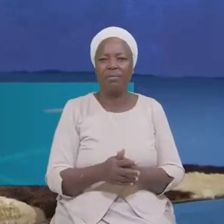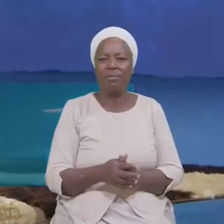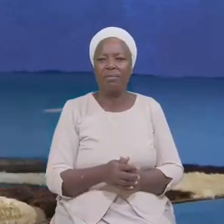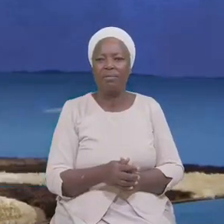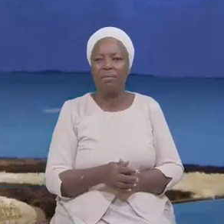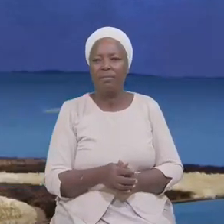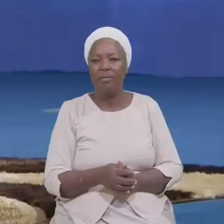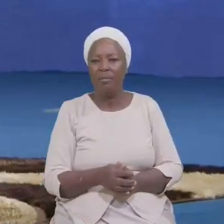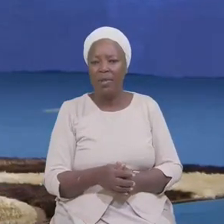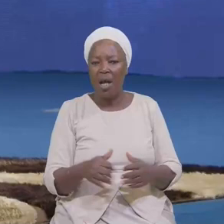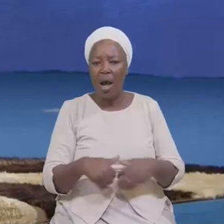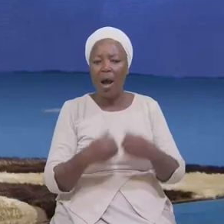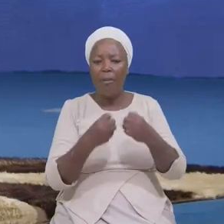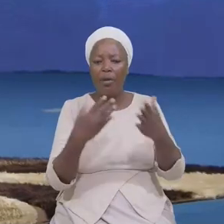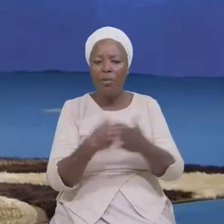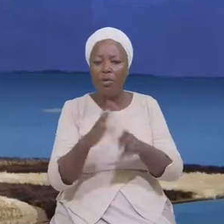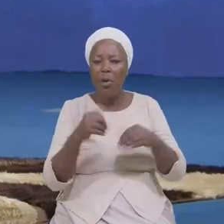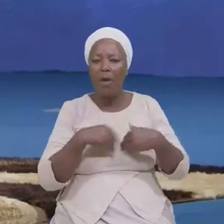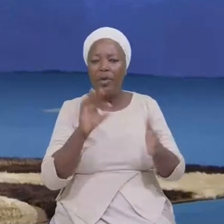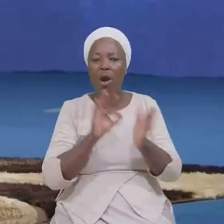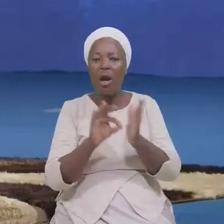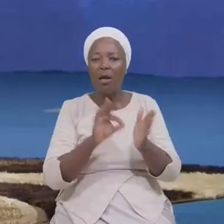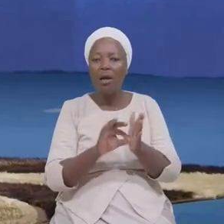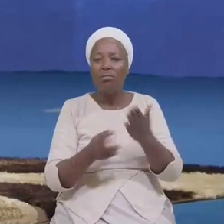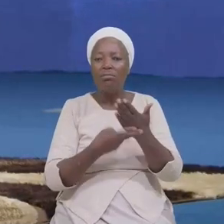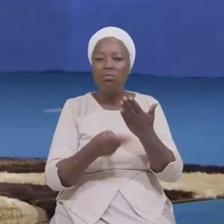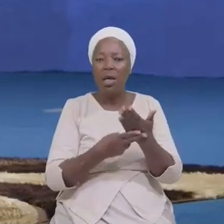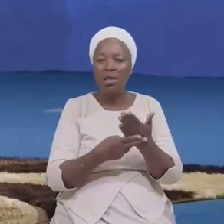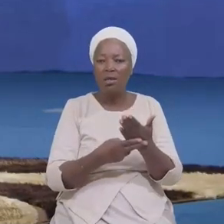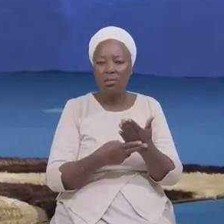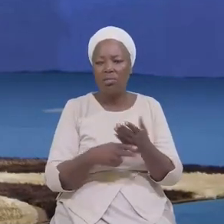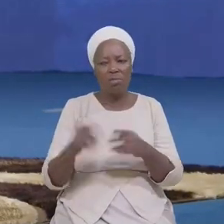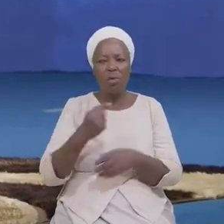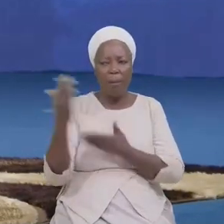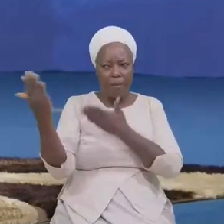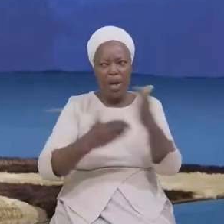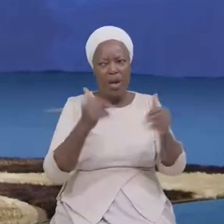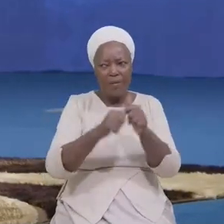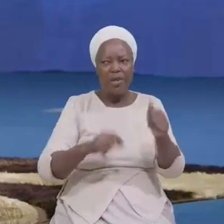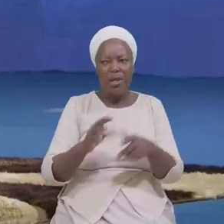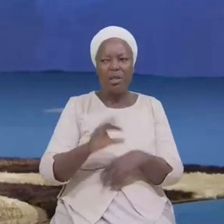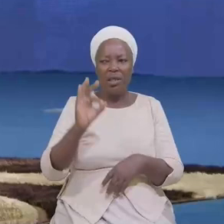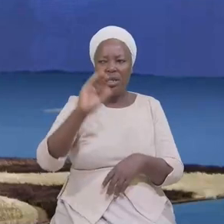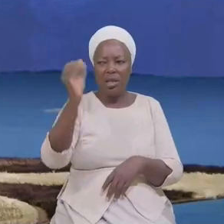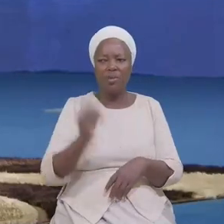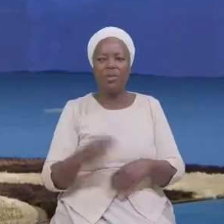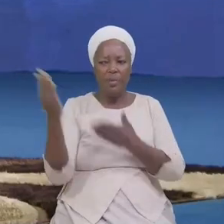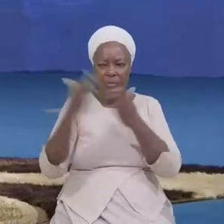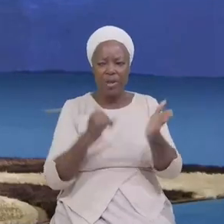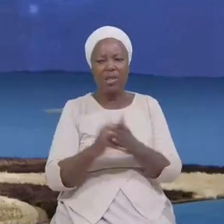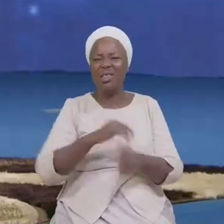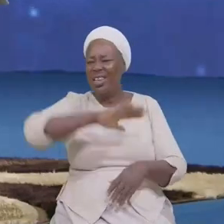Combien d'argent as-tu dans ton compte bancaire? Va faire tout, retrait, 90%, amène ça. Jamais.